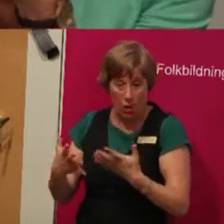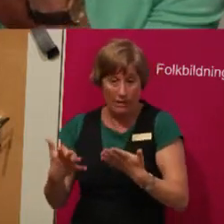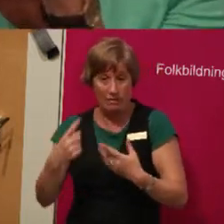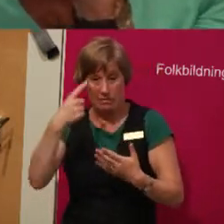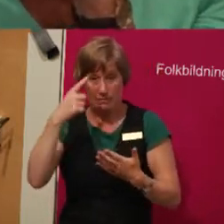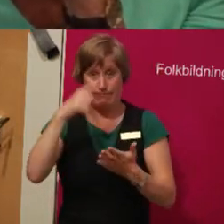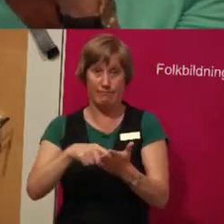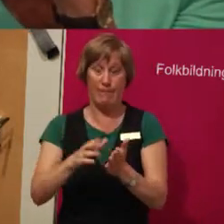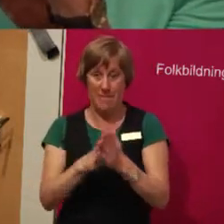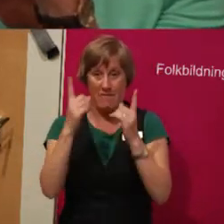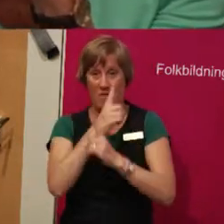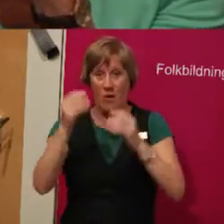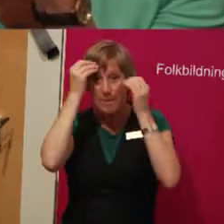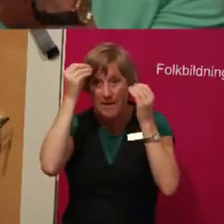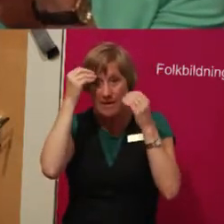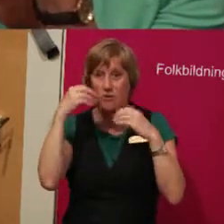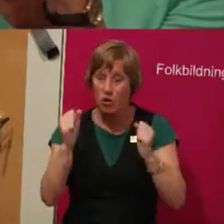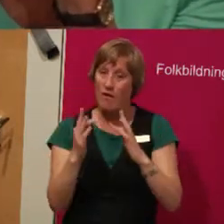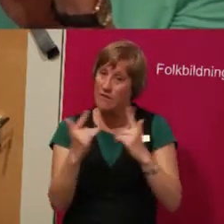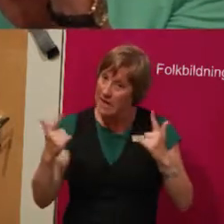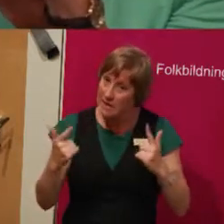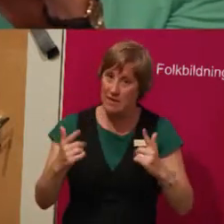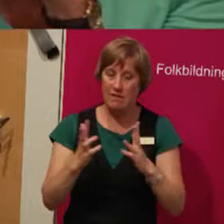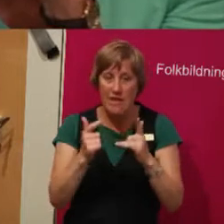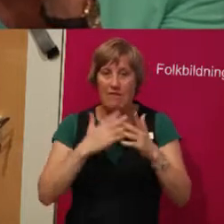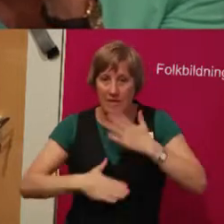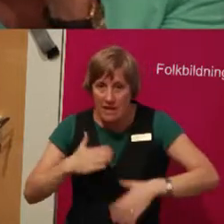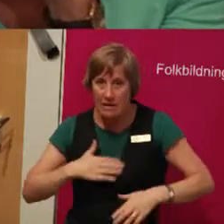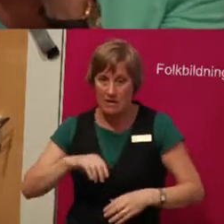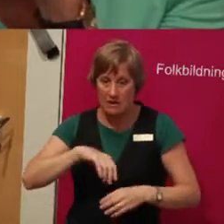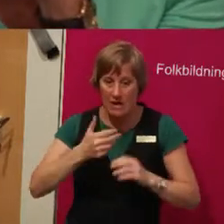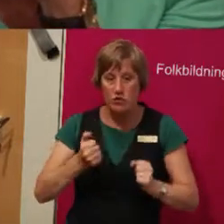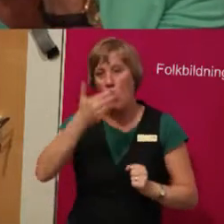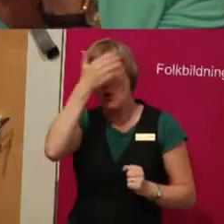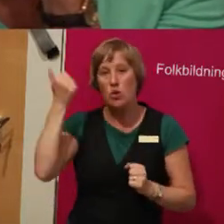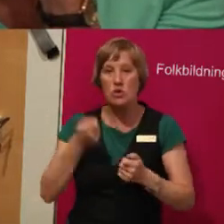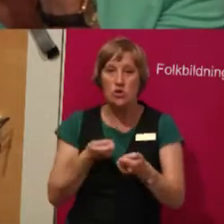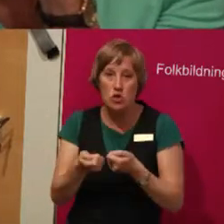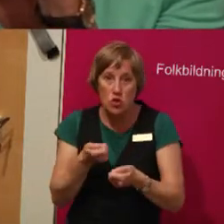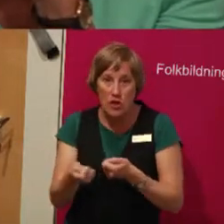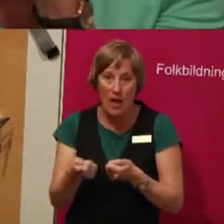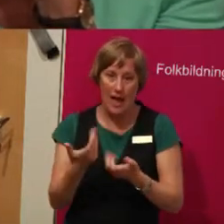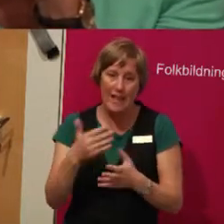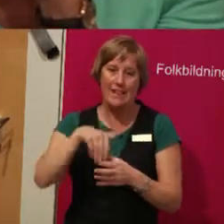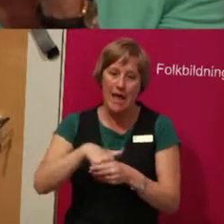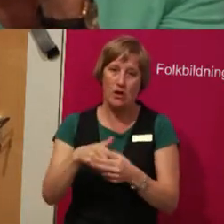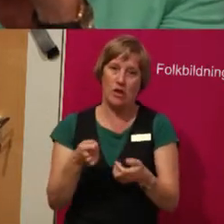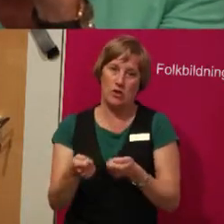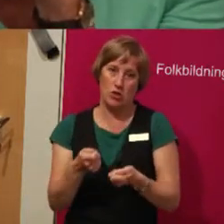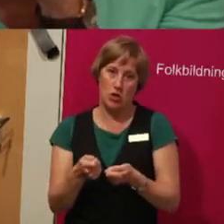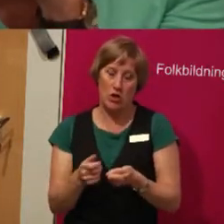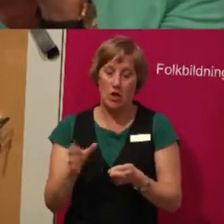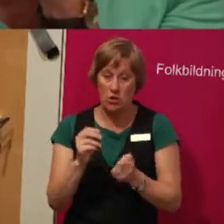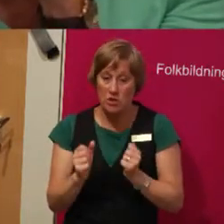med folkbildningen. Det fria och frivilliga och att man själv ska kunna styra, deltagarstyrt till exempel. Och då tror jag att det är jätteviktigt att man har